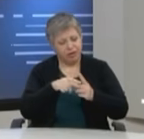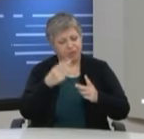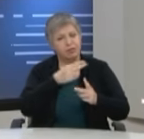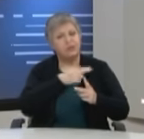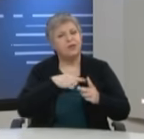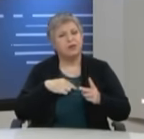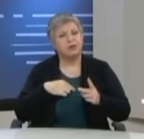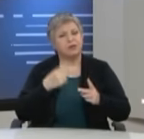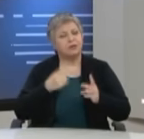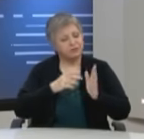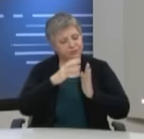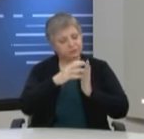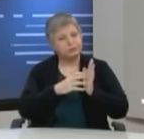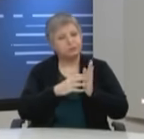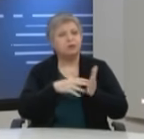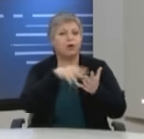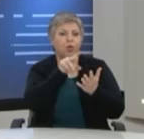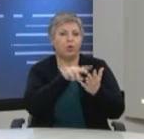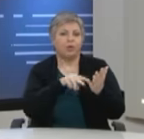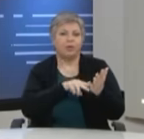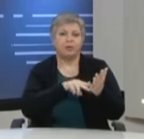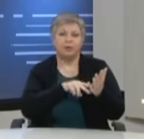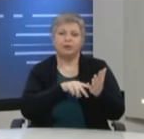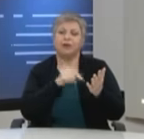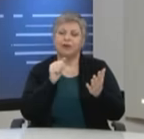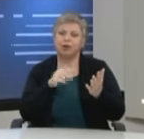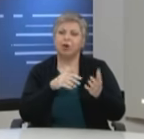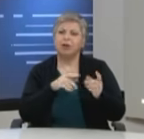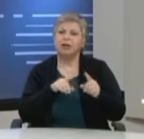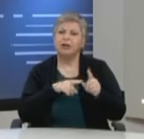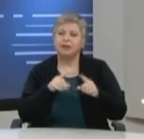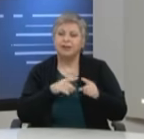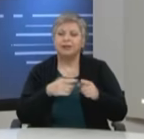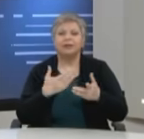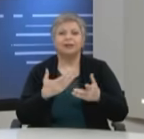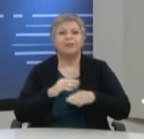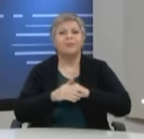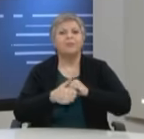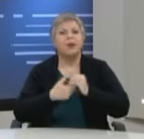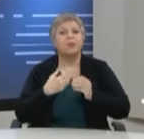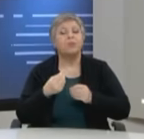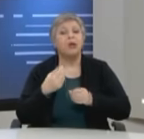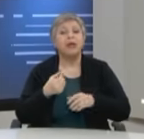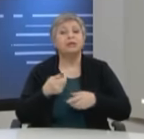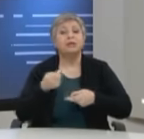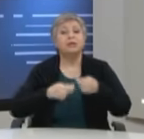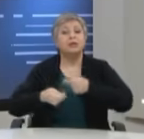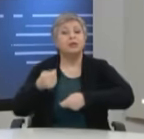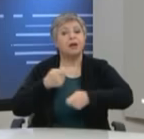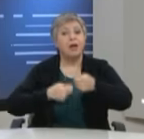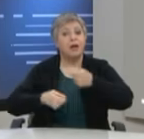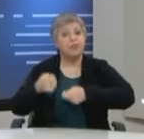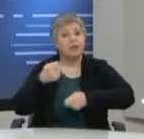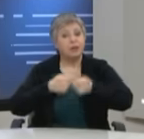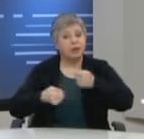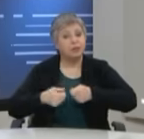το. Αφορά πάρα πολλούς στη Βόρεια Ελλάδα και πάρα πολλές επιχειρήσεις που χρησιμοποιούν